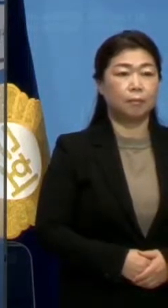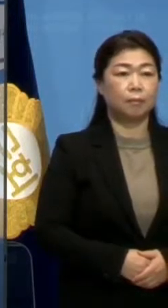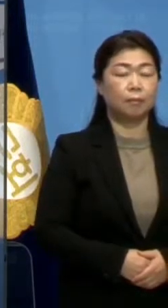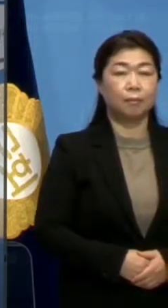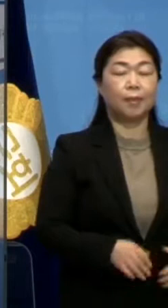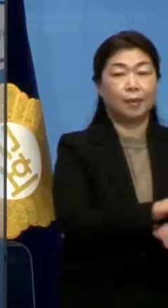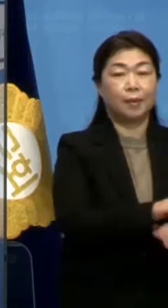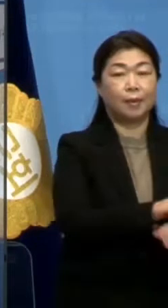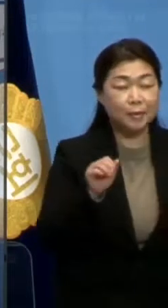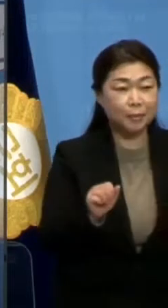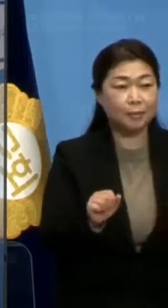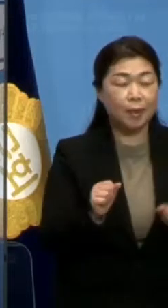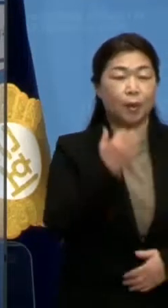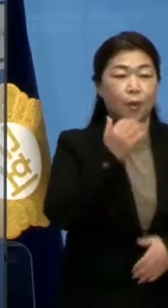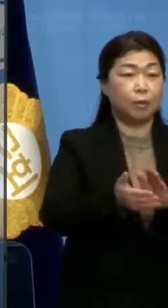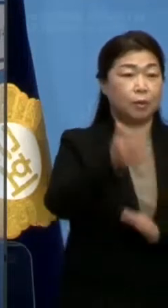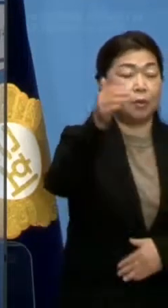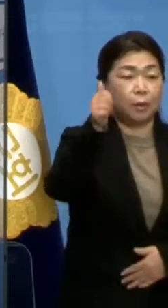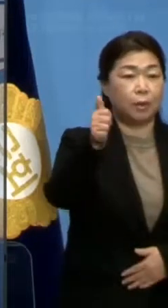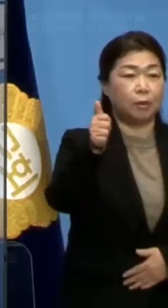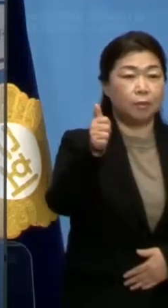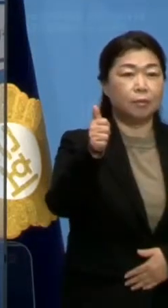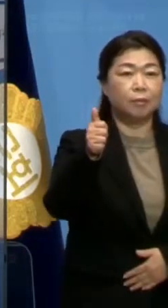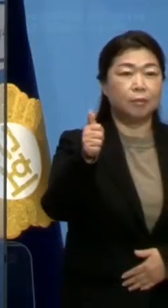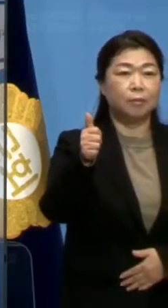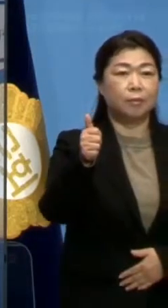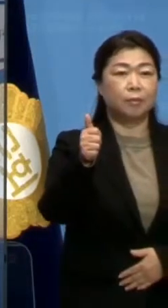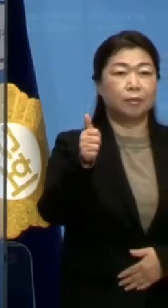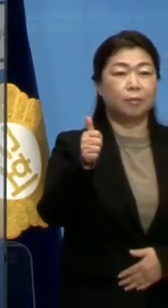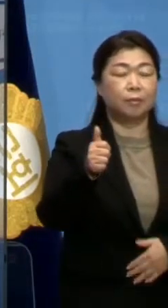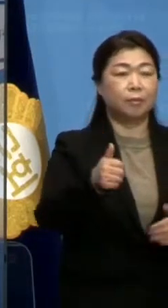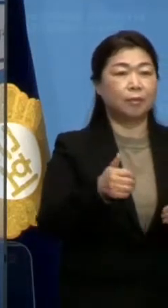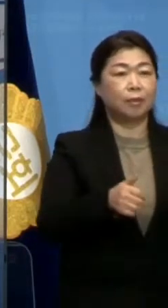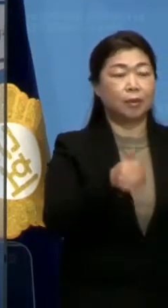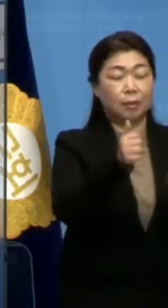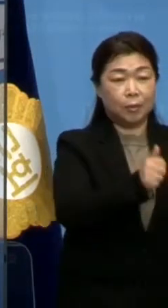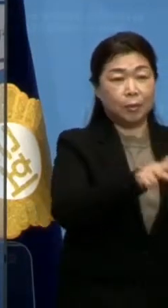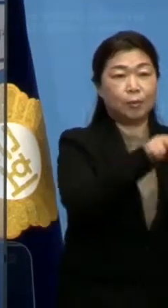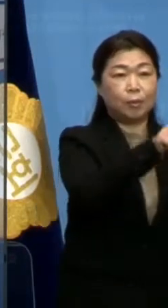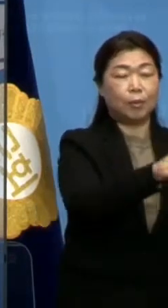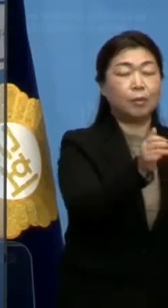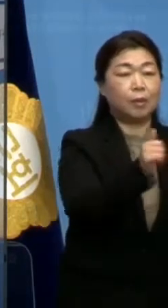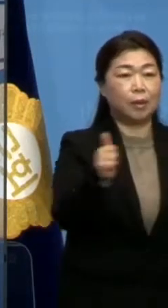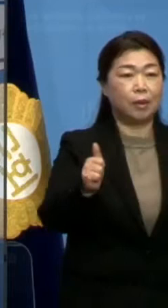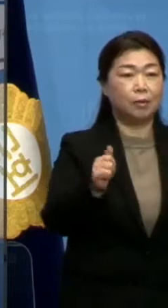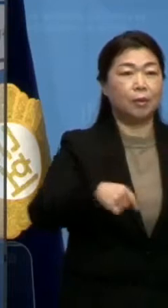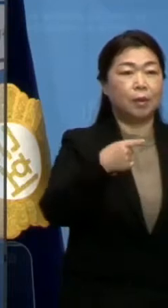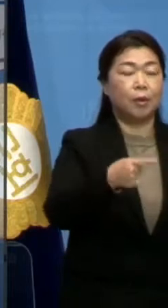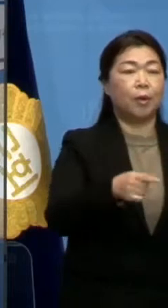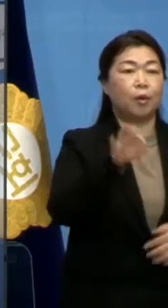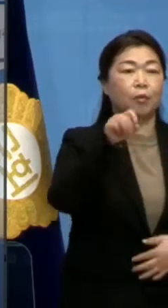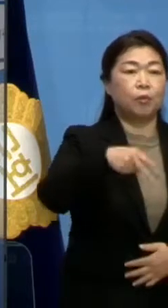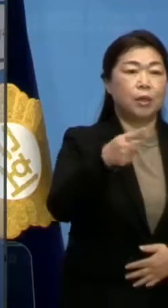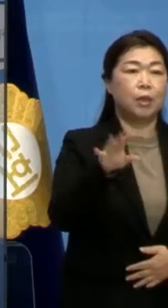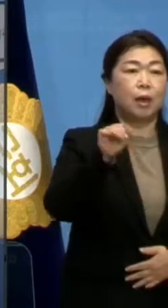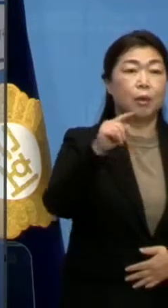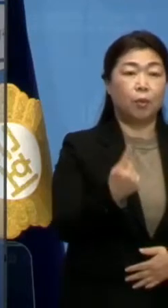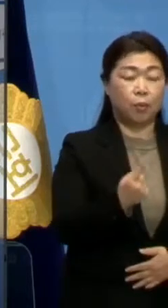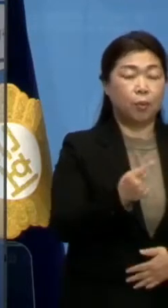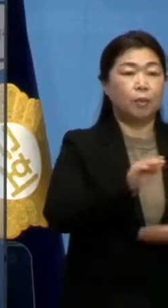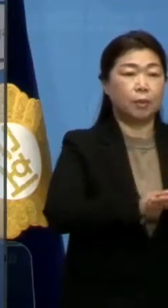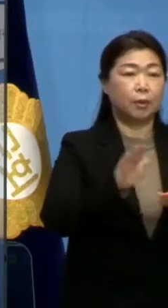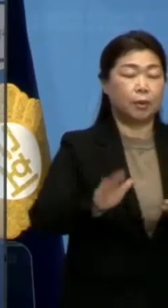네 안녕하십니까 서울시장 음 경선에 에 참여하고 있는 더불어 민주당 우상호 의원